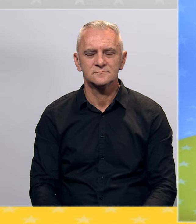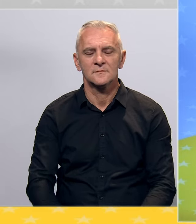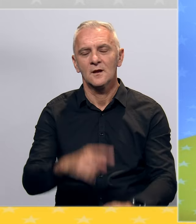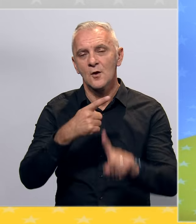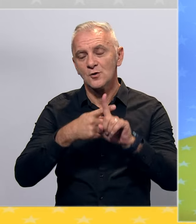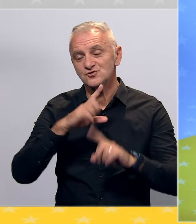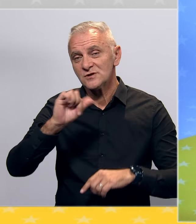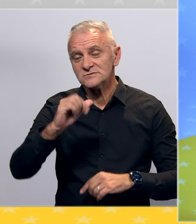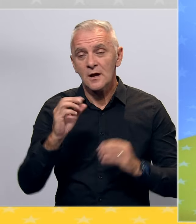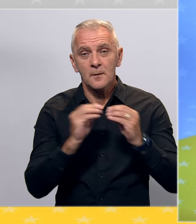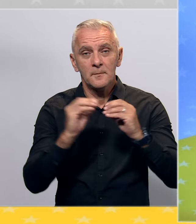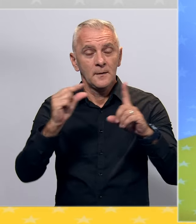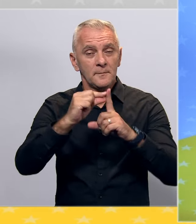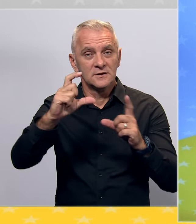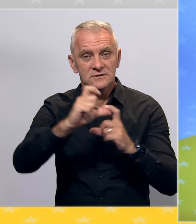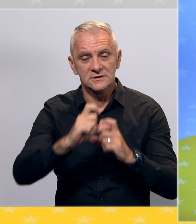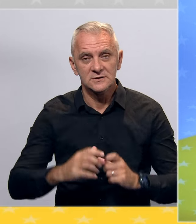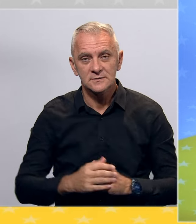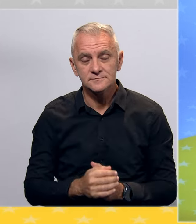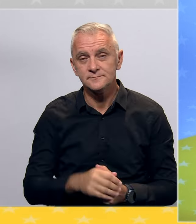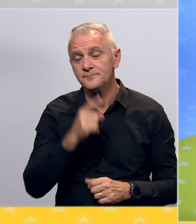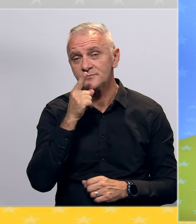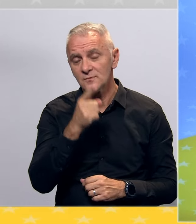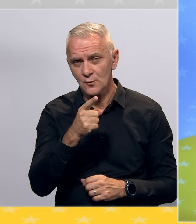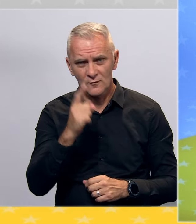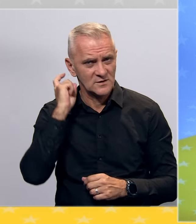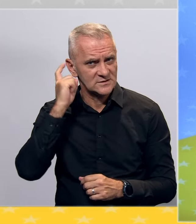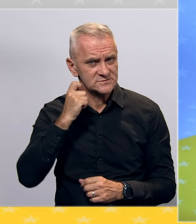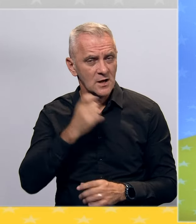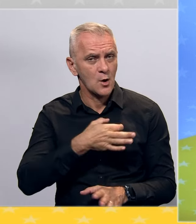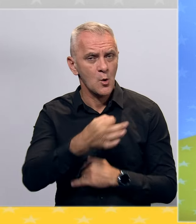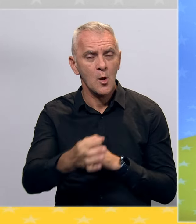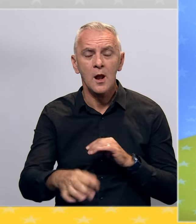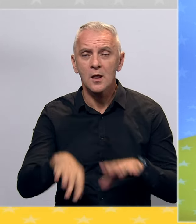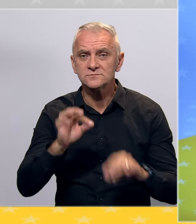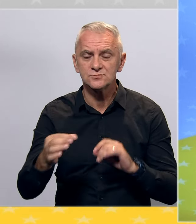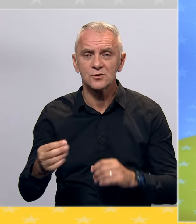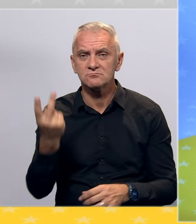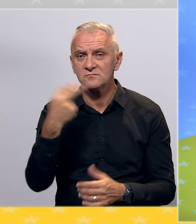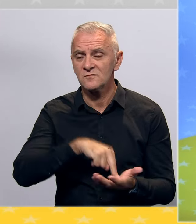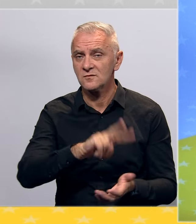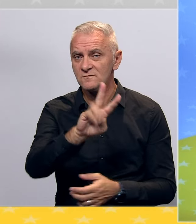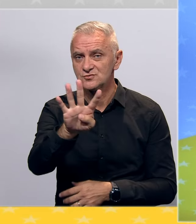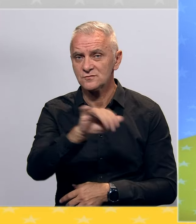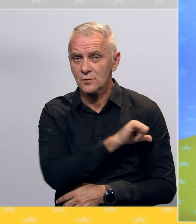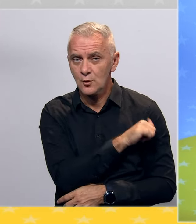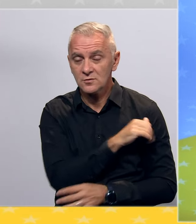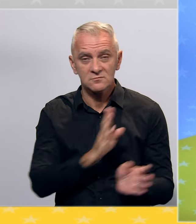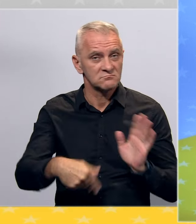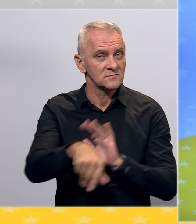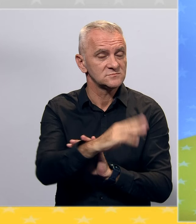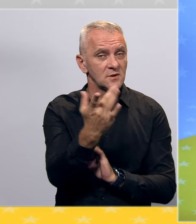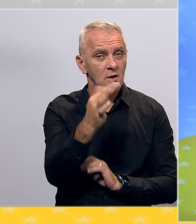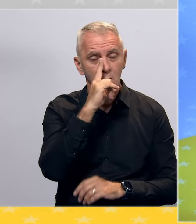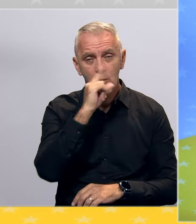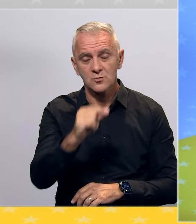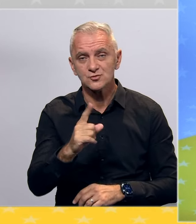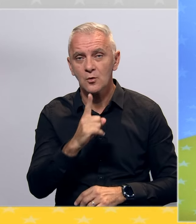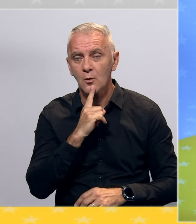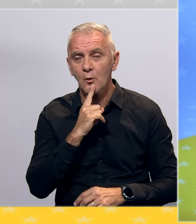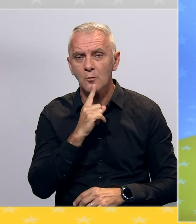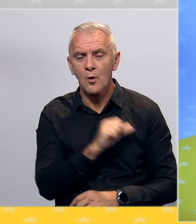Hodžić Azija, BPS Sefer Halilović. BPS Sefer Halilović na lokalne izbore 2024. godine izlazi u nekoliko općina u